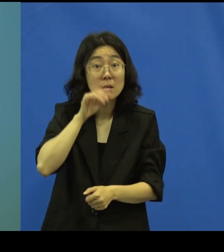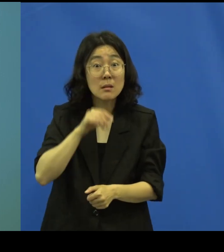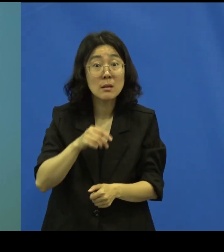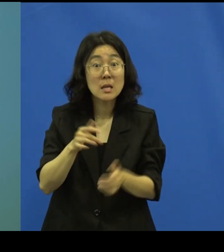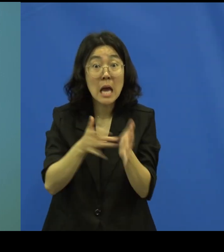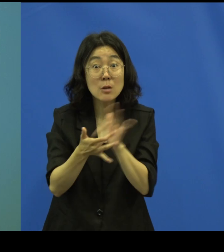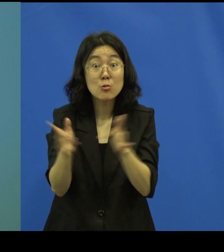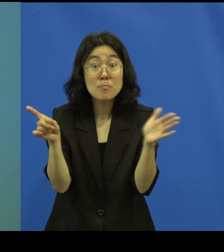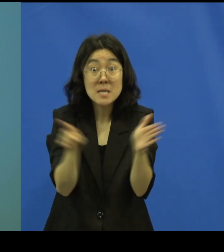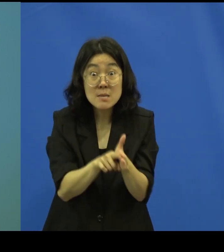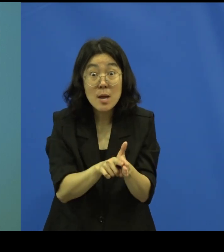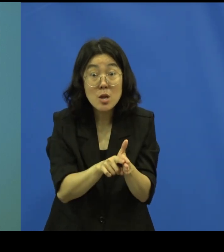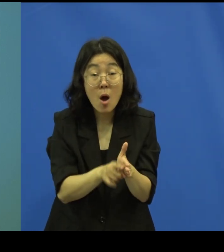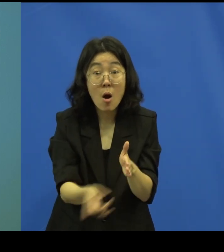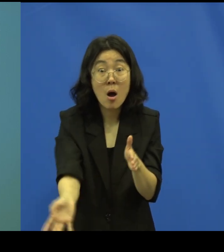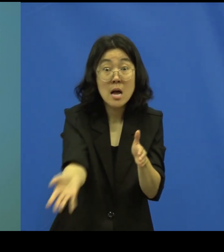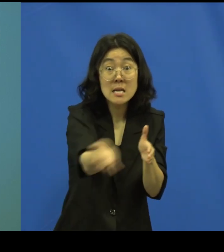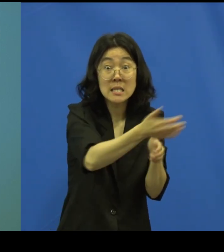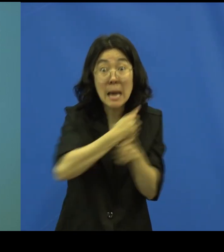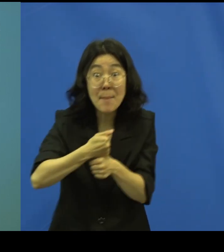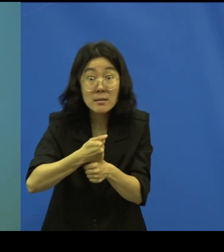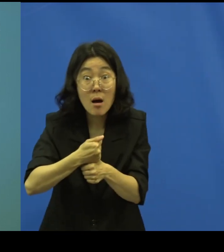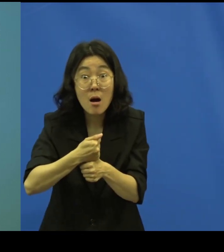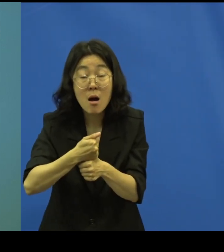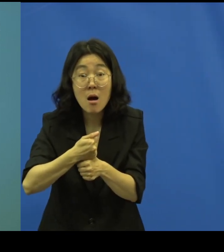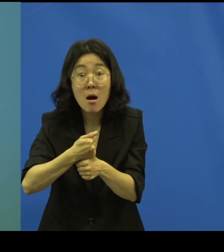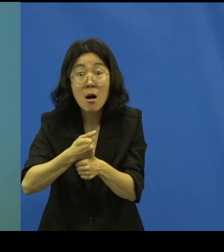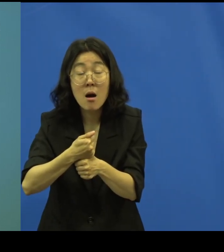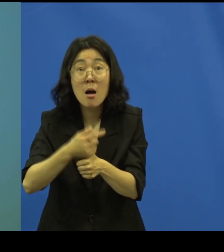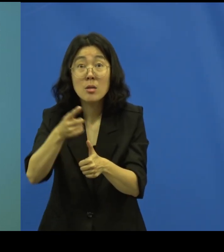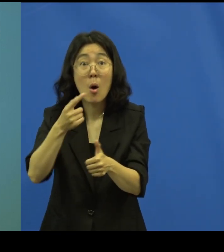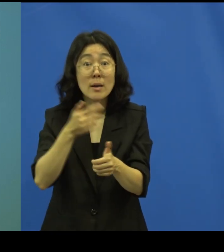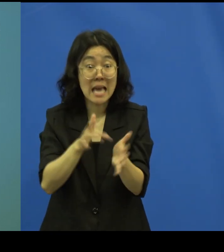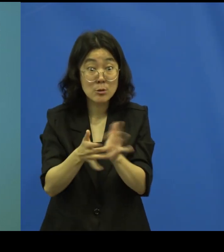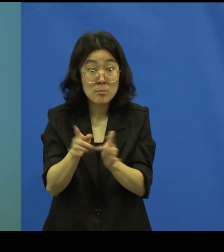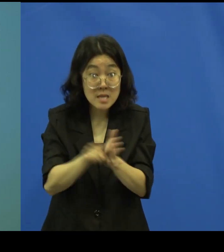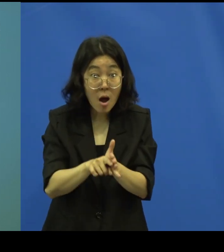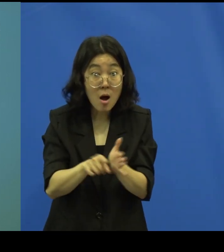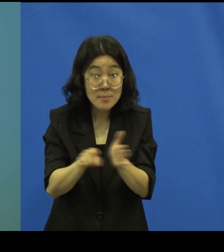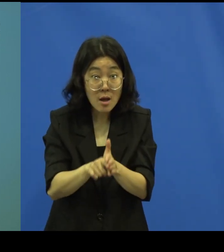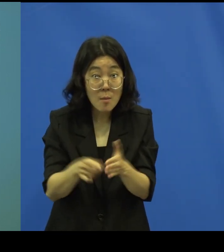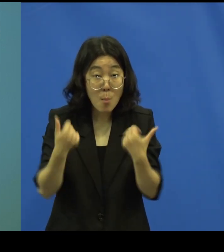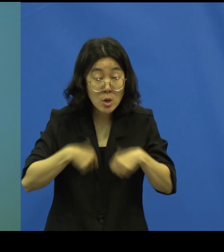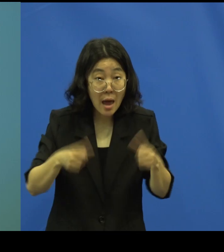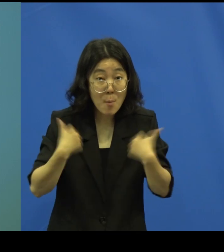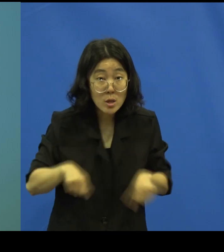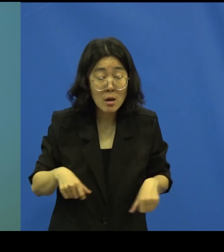읽어보면 별별 방식으로 그리스도인들 예배 드리다가 잡혀 죽는 거예요.